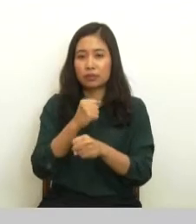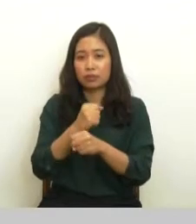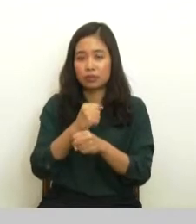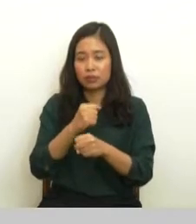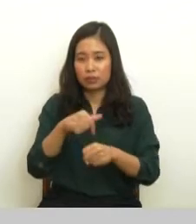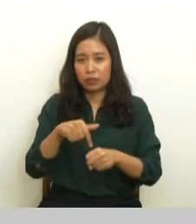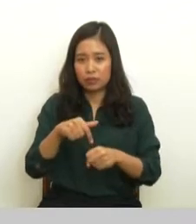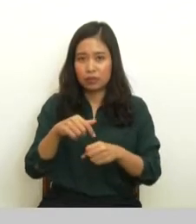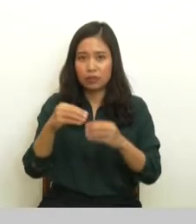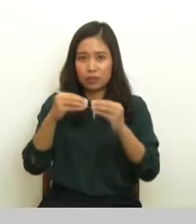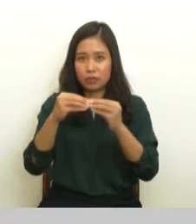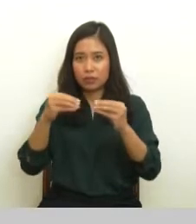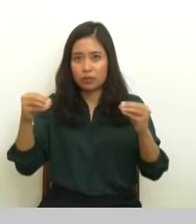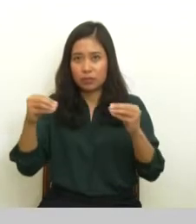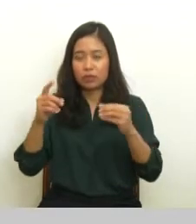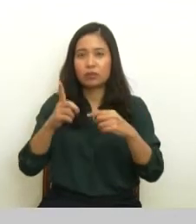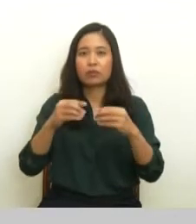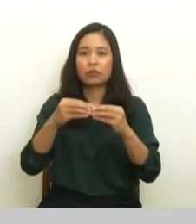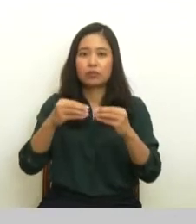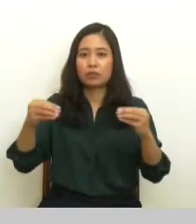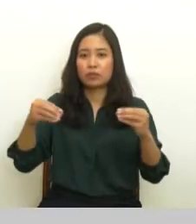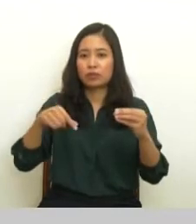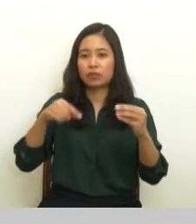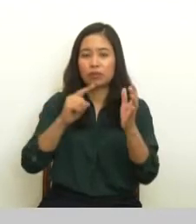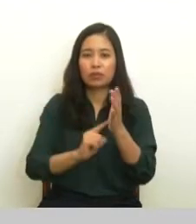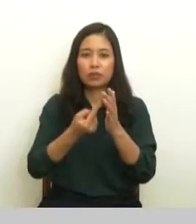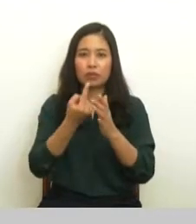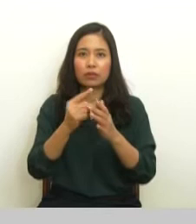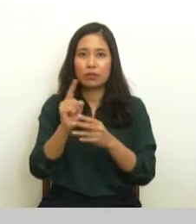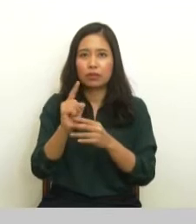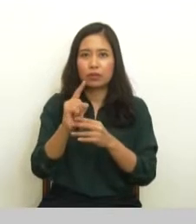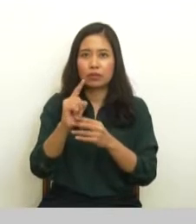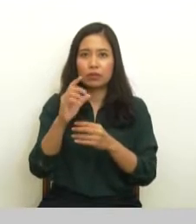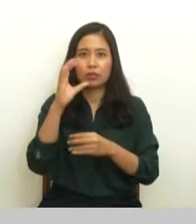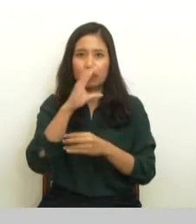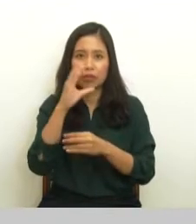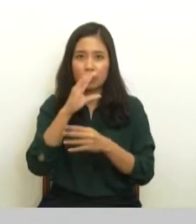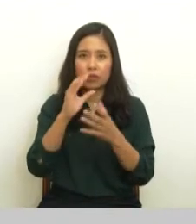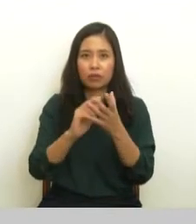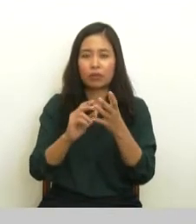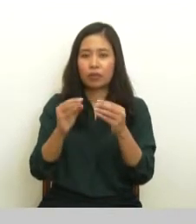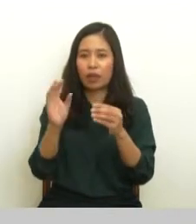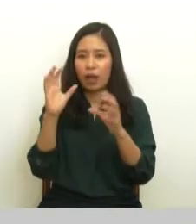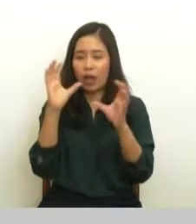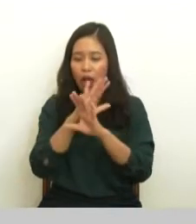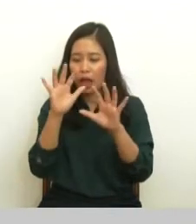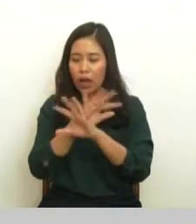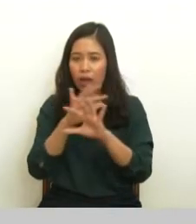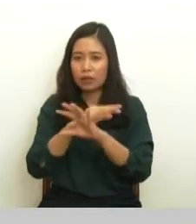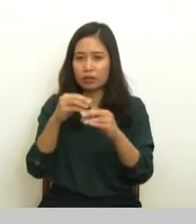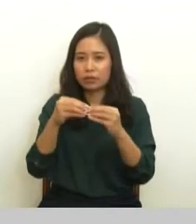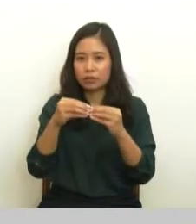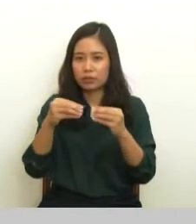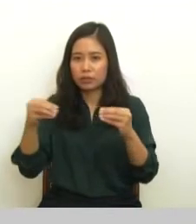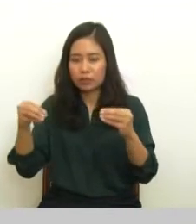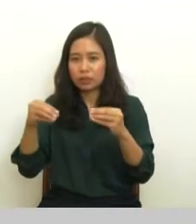หนูไม่ง้ทาสติกนะคะเริ่มจากเด็ๆรวมกัพิจ Sellanap happening เกี่ยวกับการใช้หลอพ Lanciแล้โงความเห็นรว